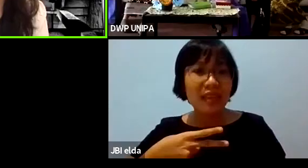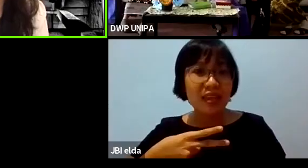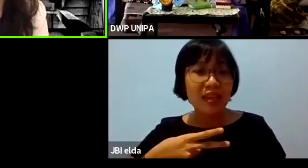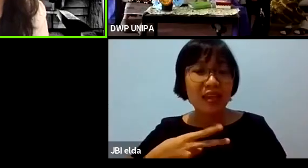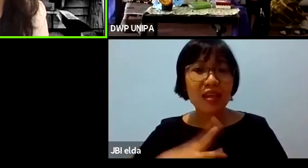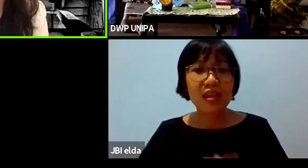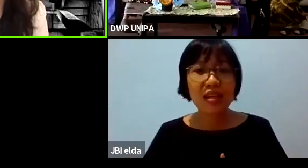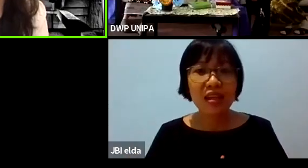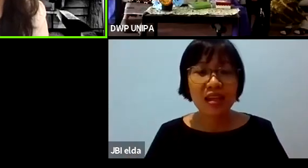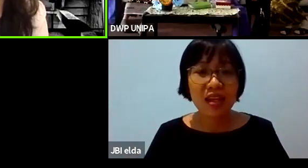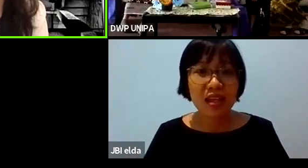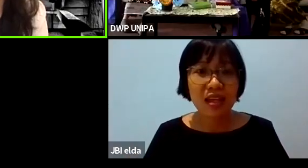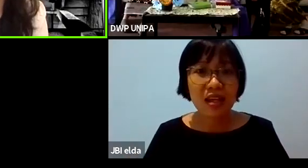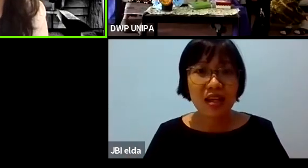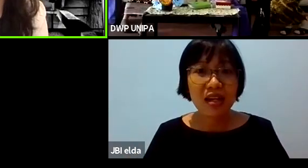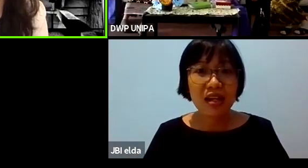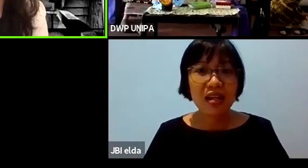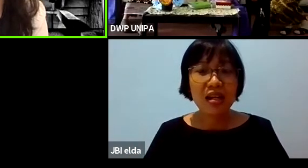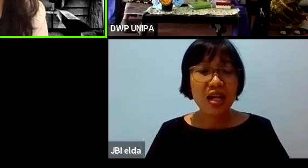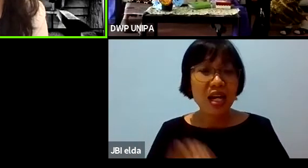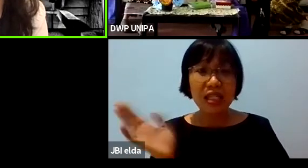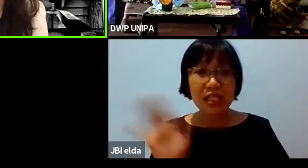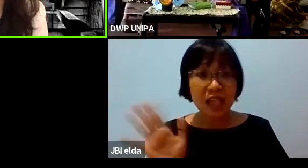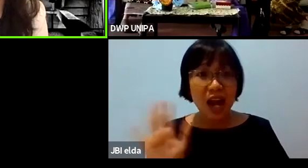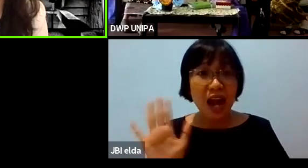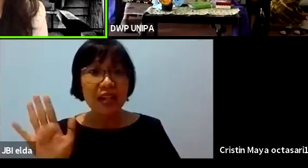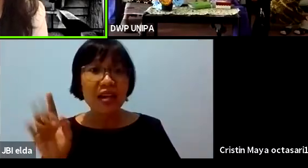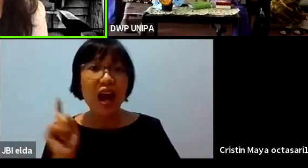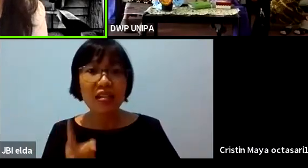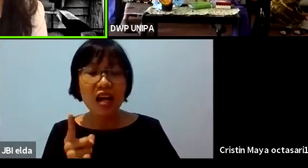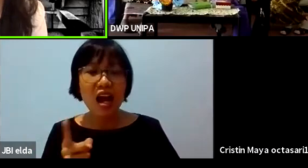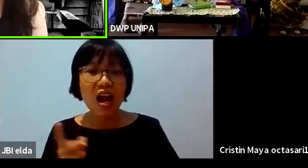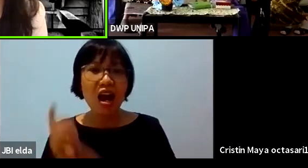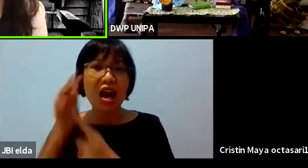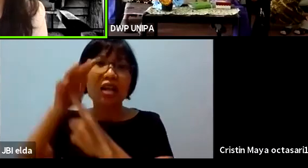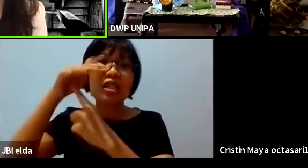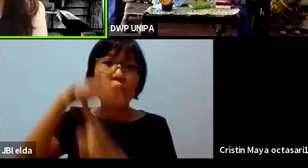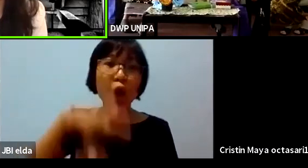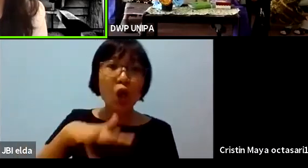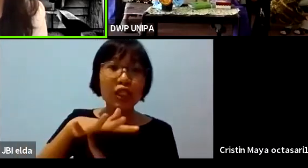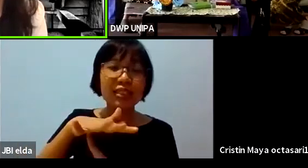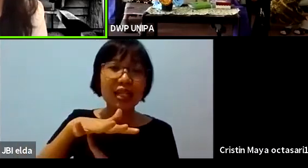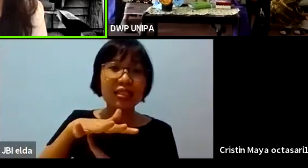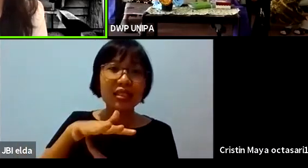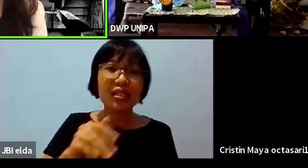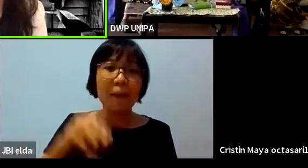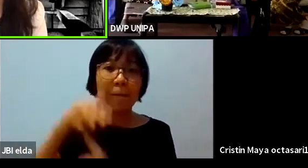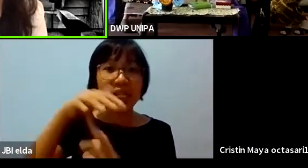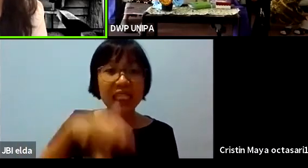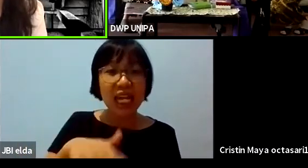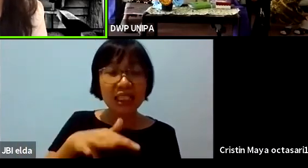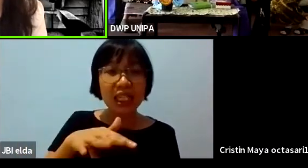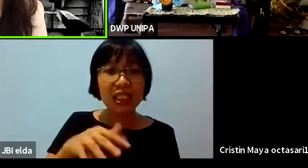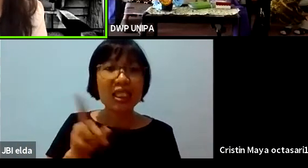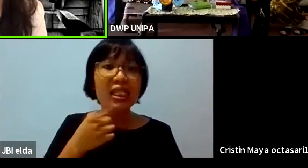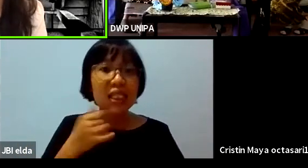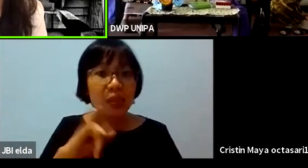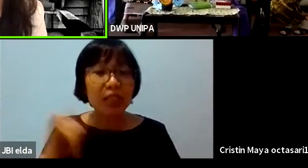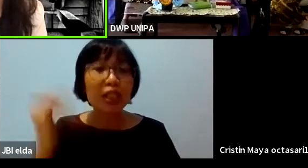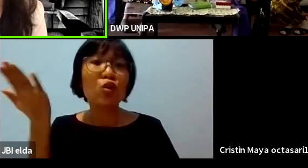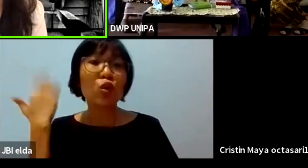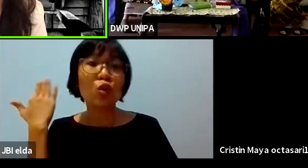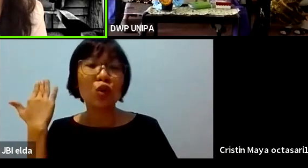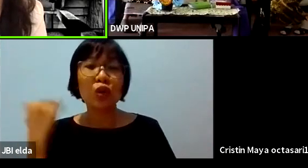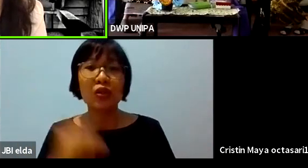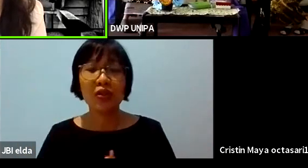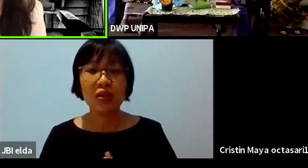melakukan dekolonisasi ilmu pengetahuan, kurikulum itu sudah banyak sekali, tapi memang